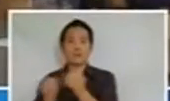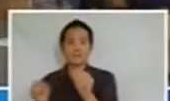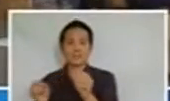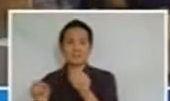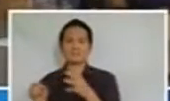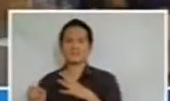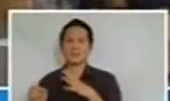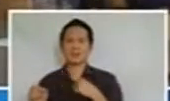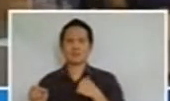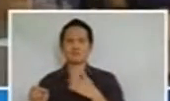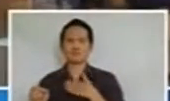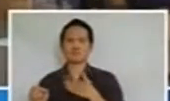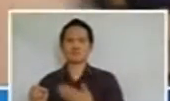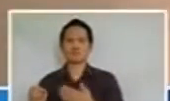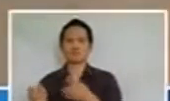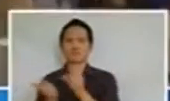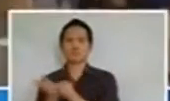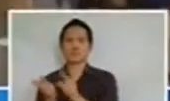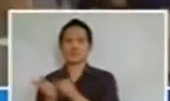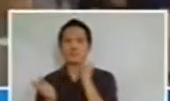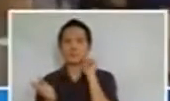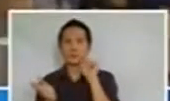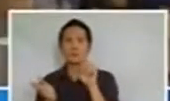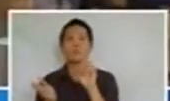kanila. Sa katotohanan po,